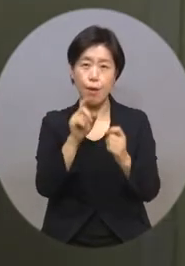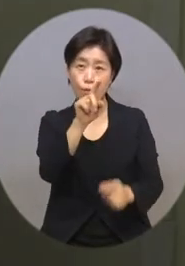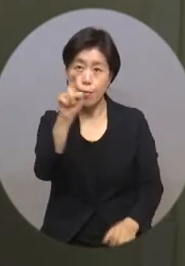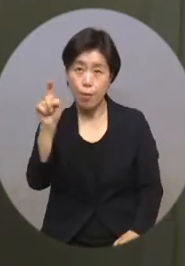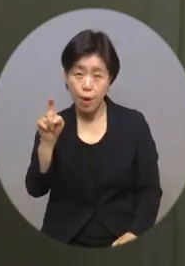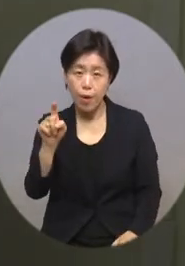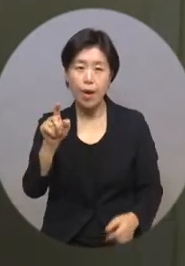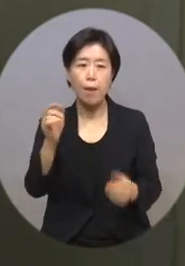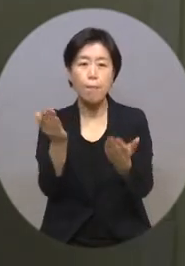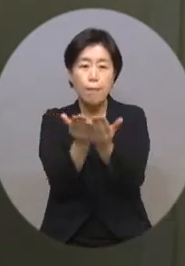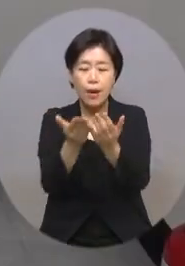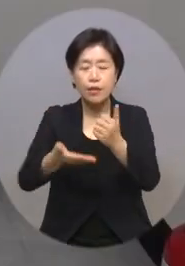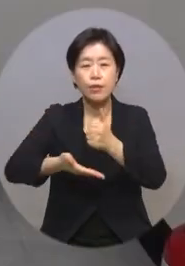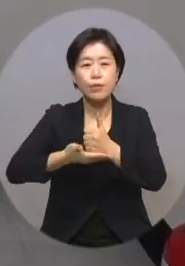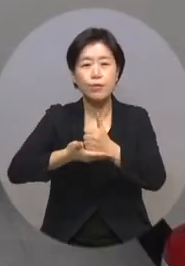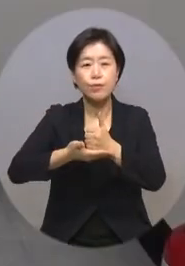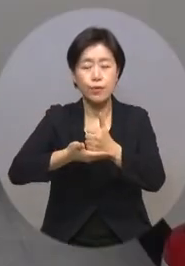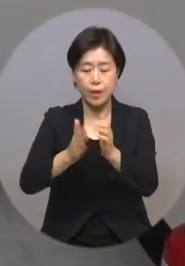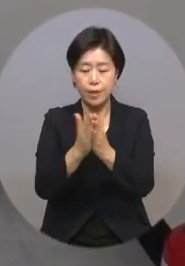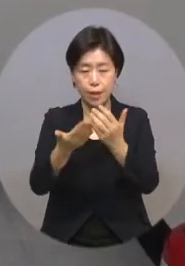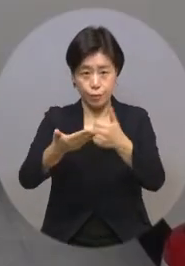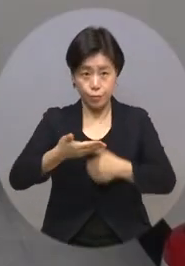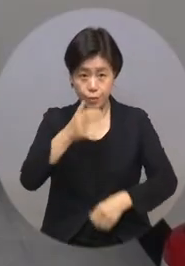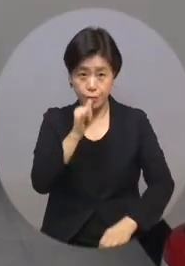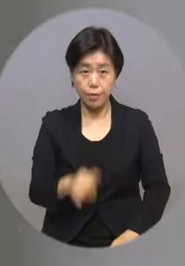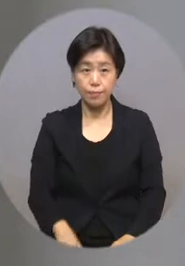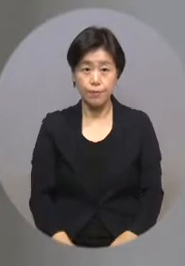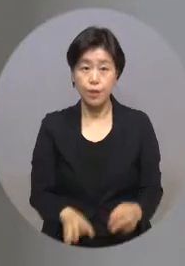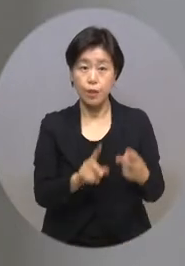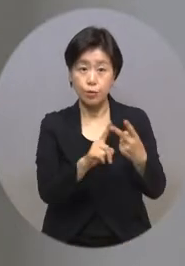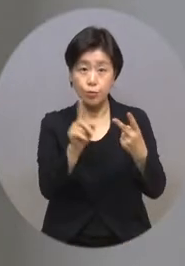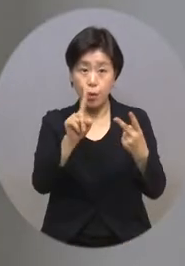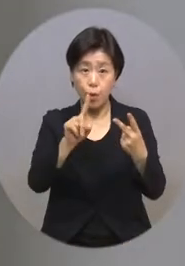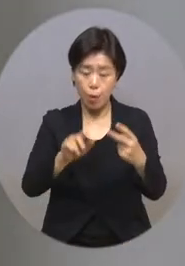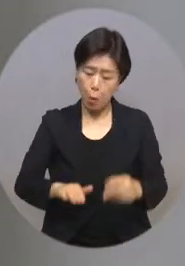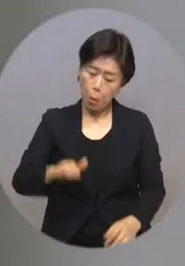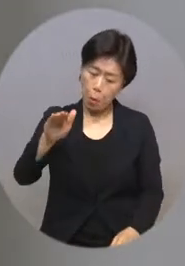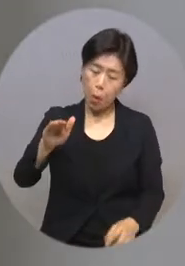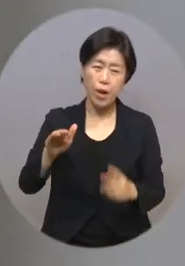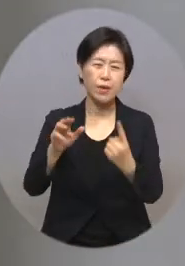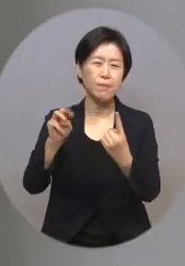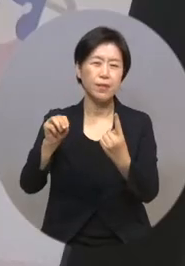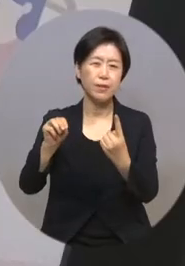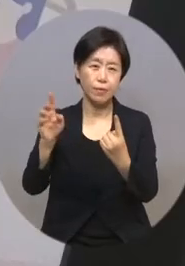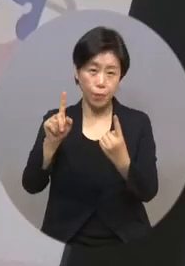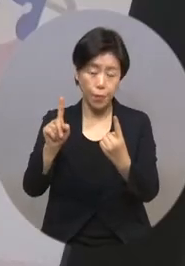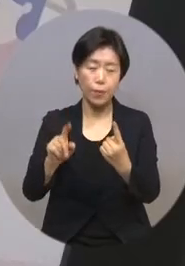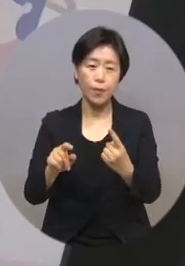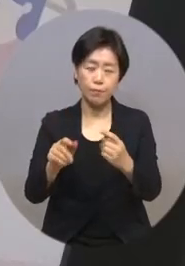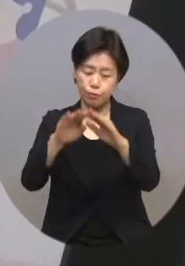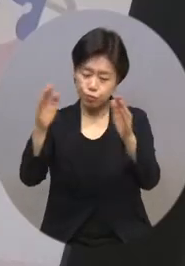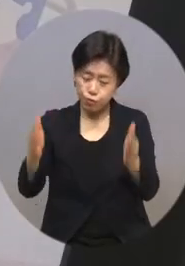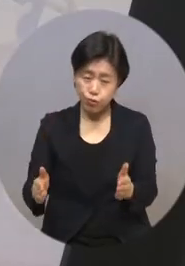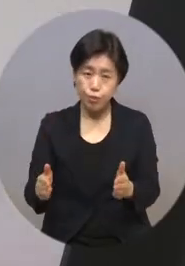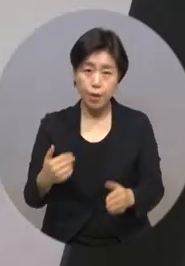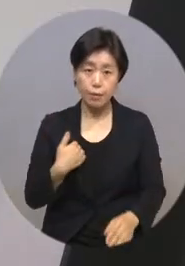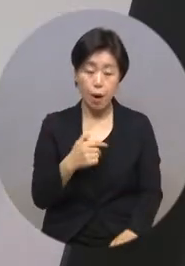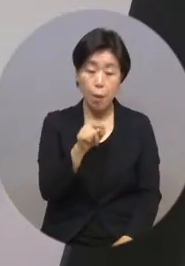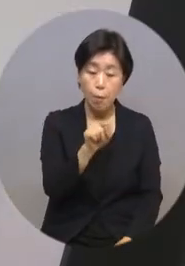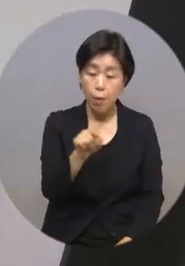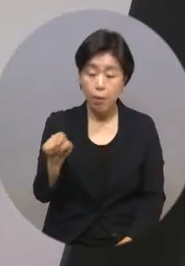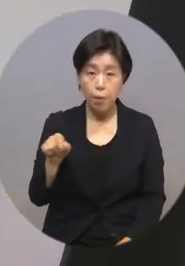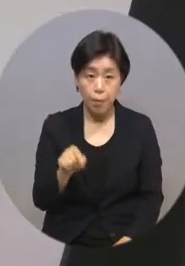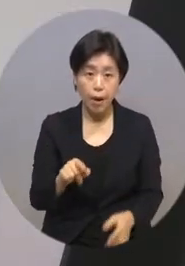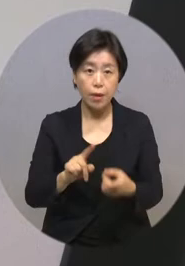추천해주는 서비스입니다. 문학 자판기는 높이 1m의 크기로 버튼만 누르면 시, 수필,